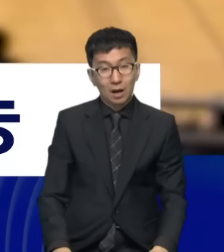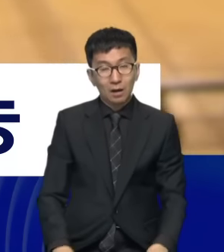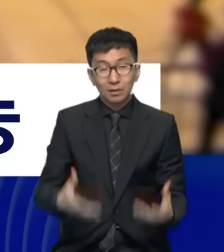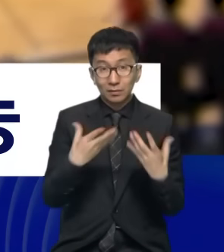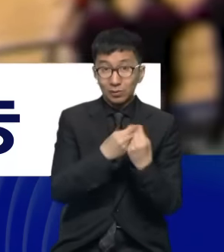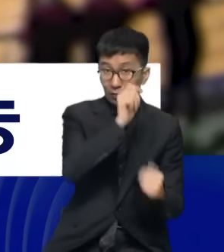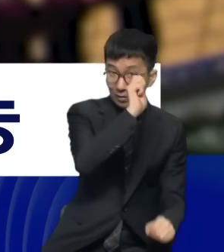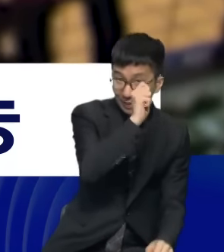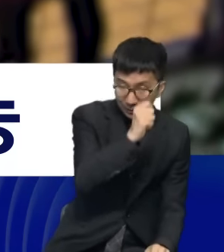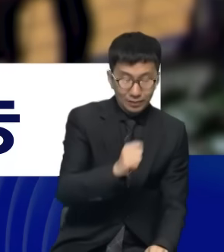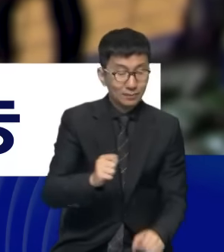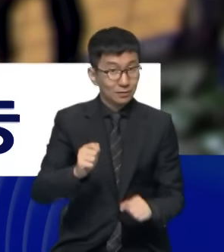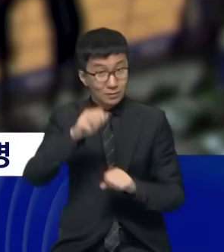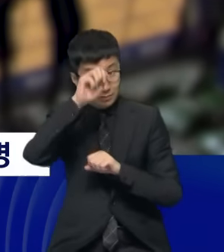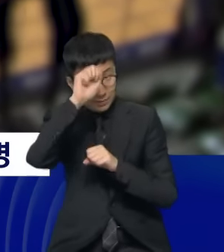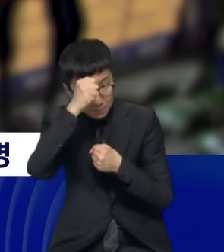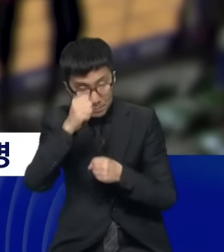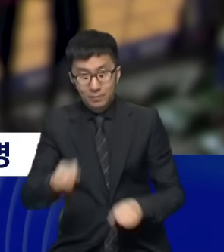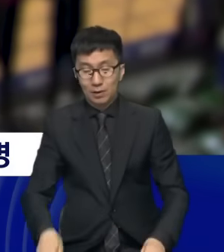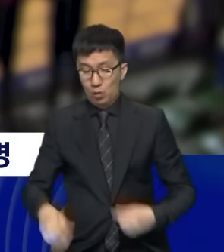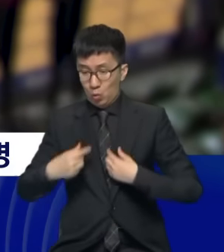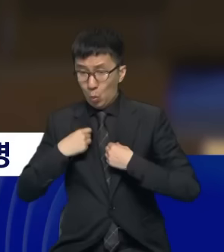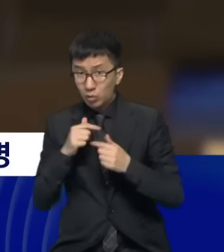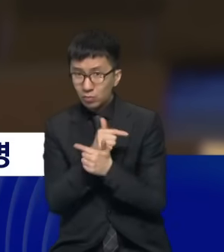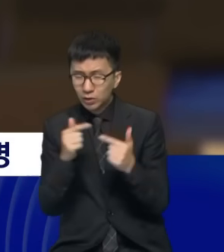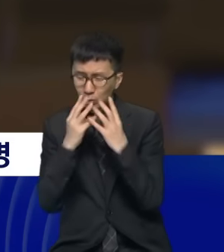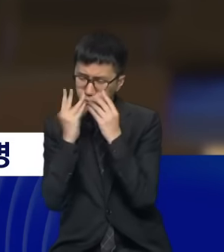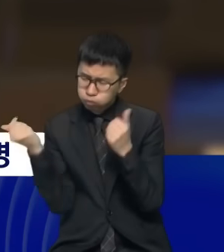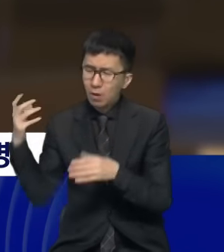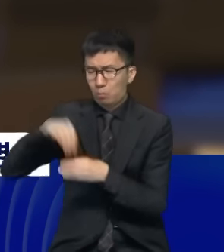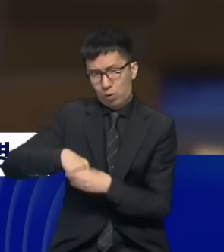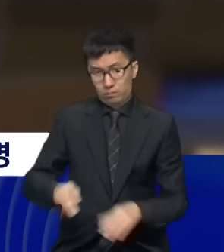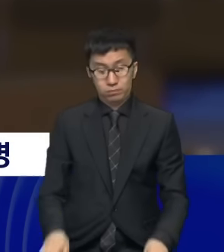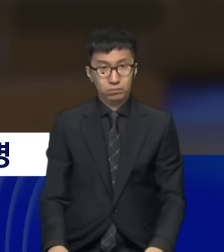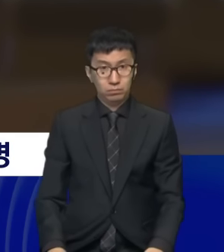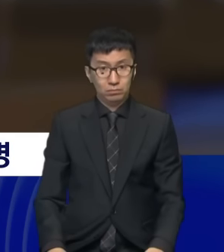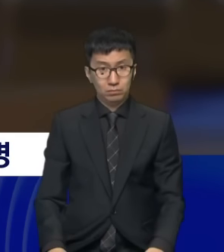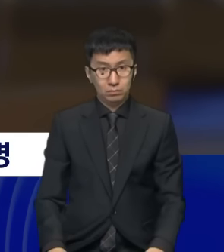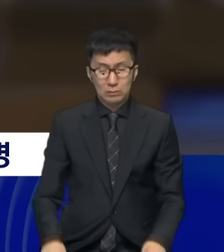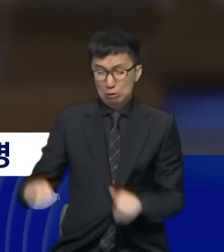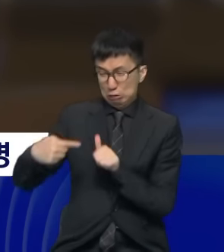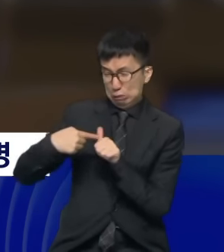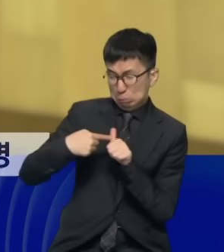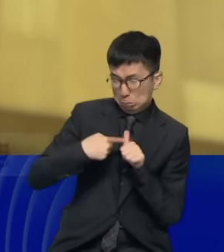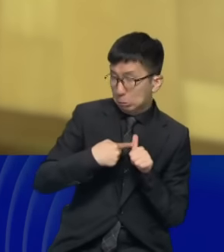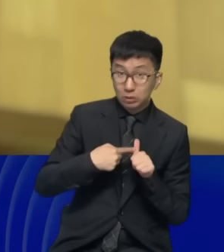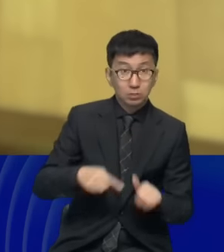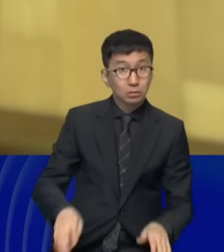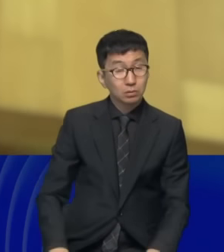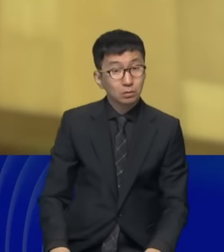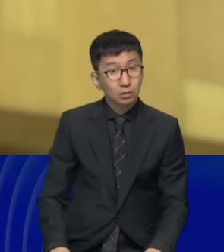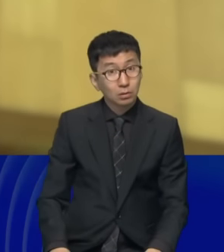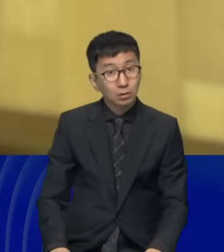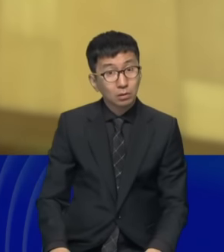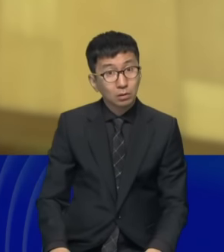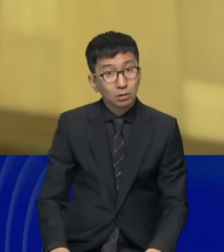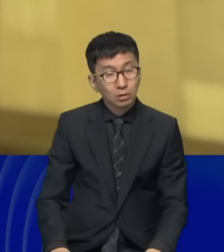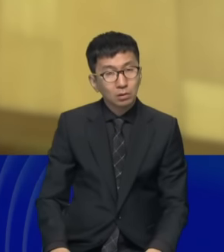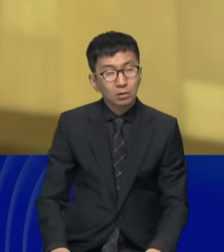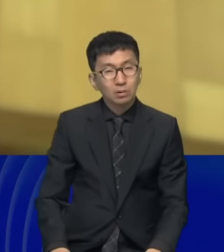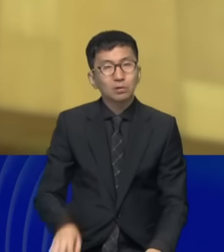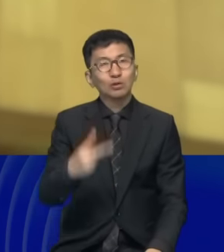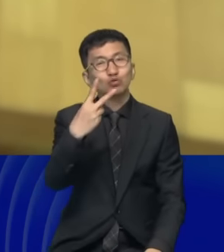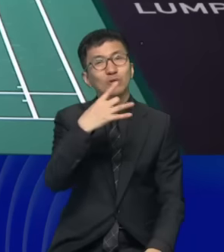신발, 유니폼 등 모든 용품이 이제 포함되어 있는데요. 후원사 물품 사용을 강제하는 단체는 배드민턴과